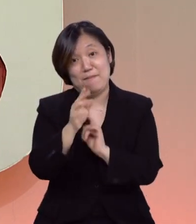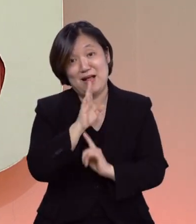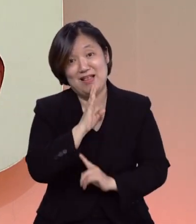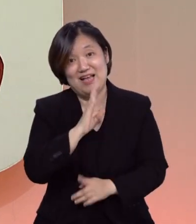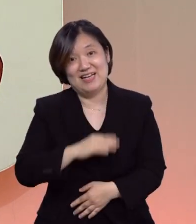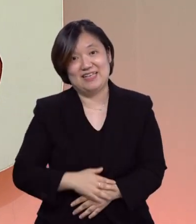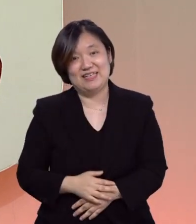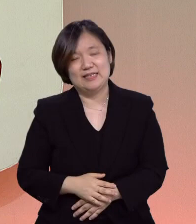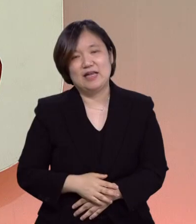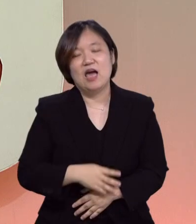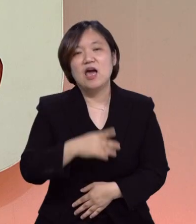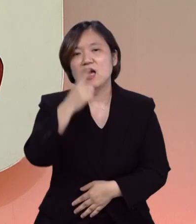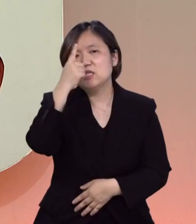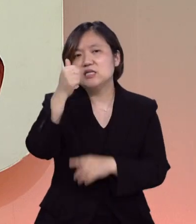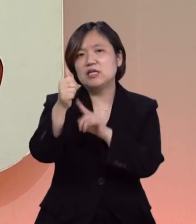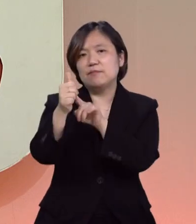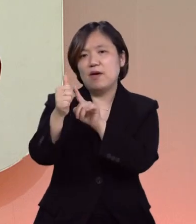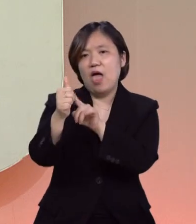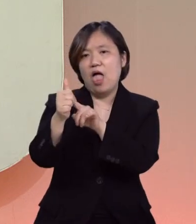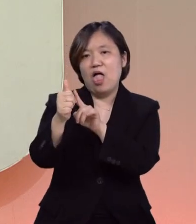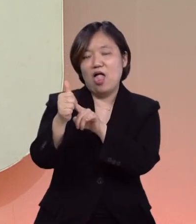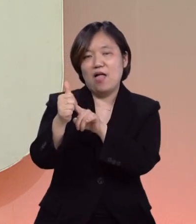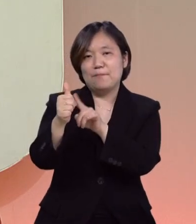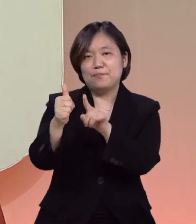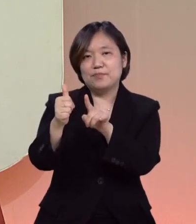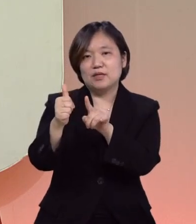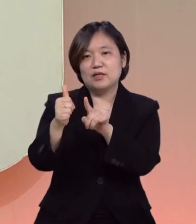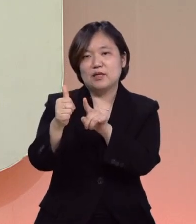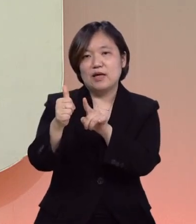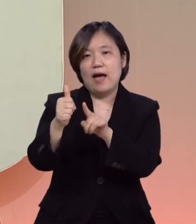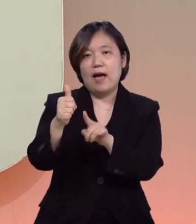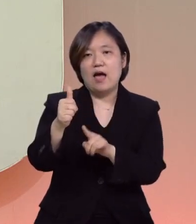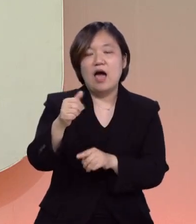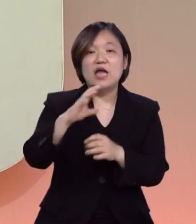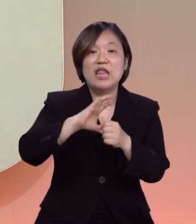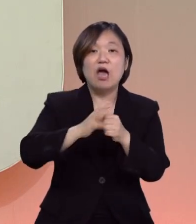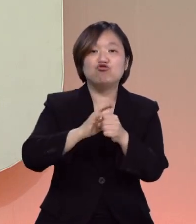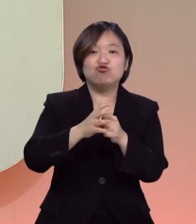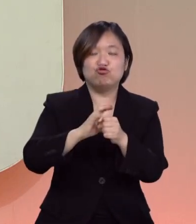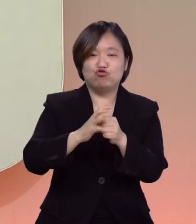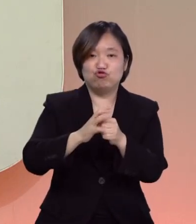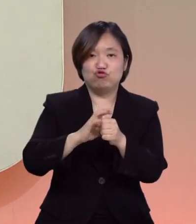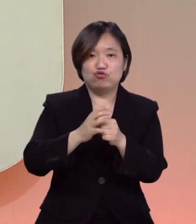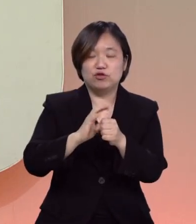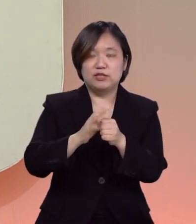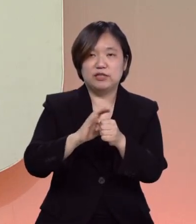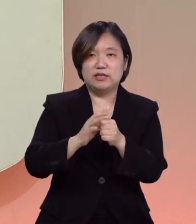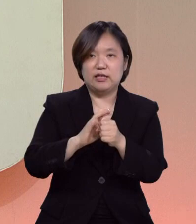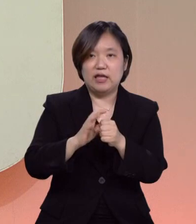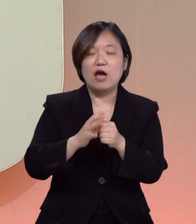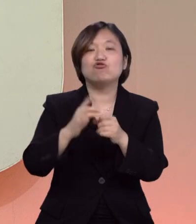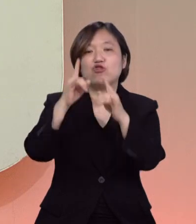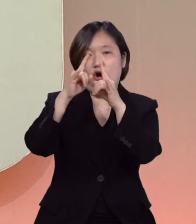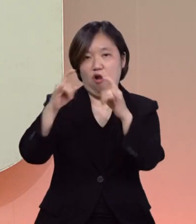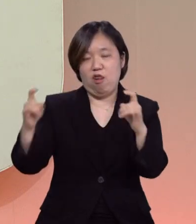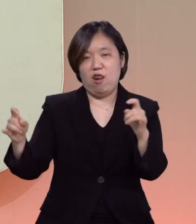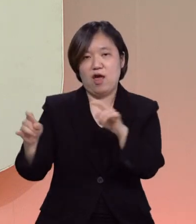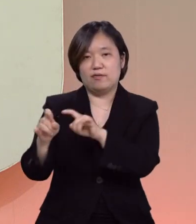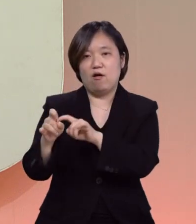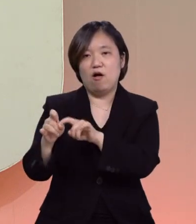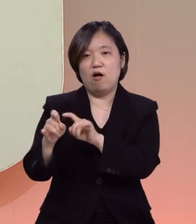해인사 100년 안에 들어오시기 전에 저 파계사 대구 파괴사 위에 성전함이라고 있는데 그때